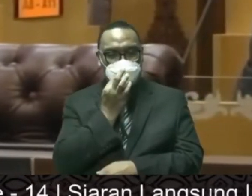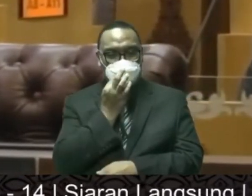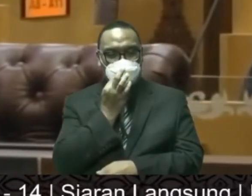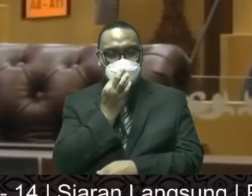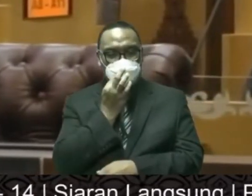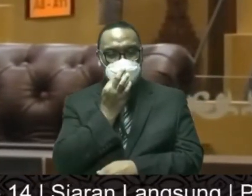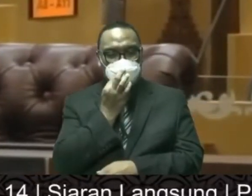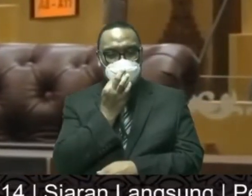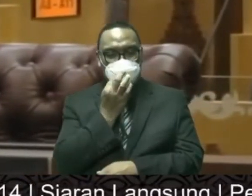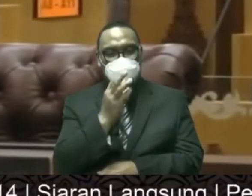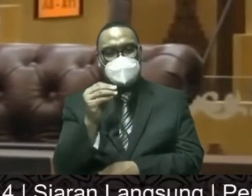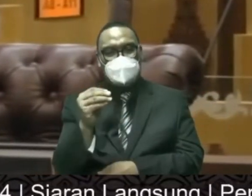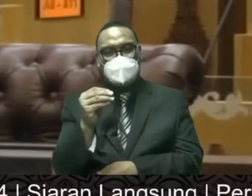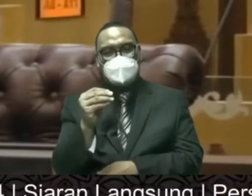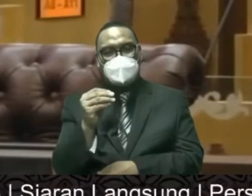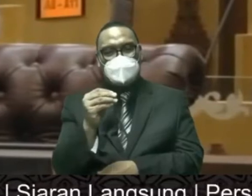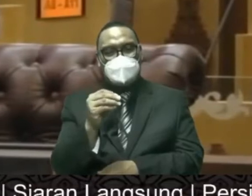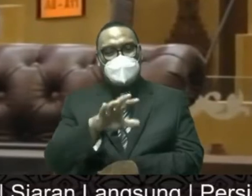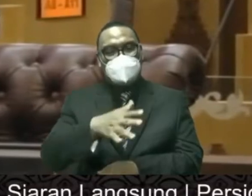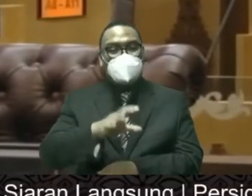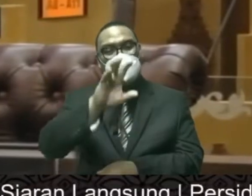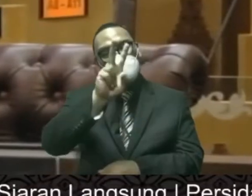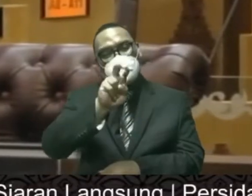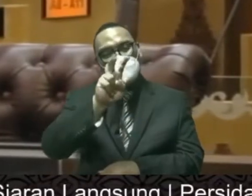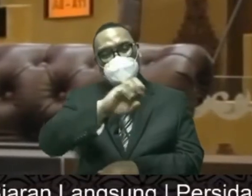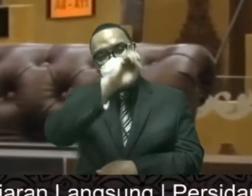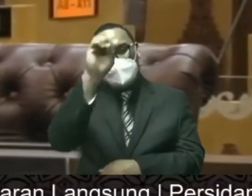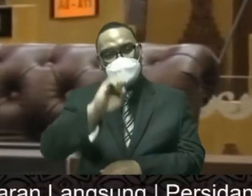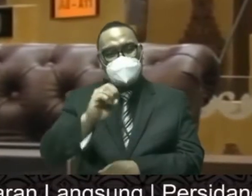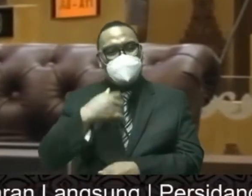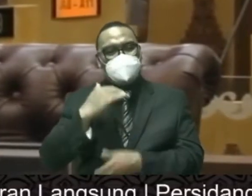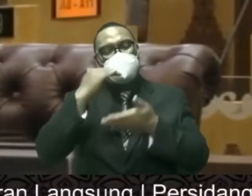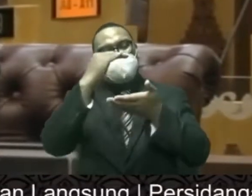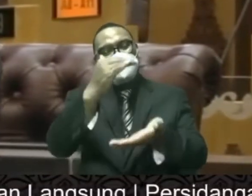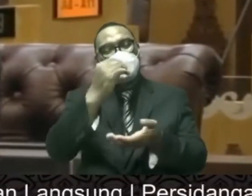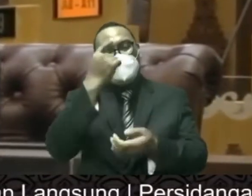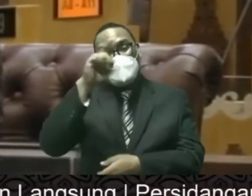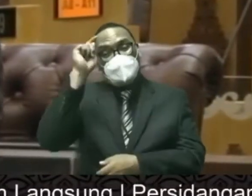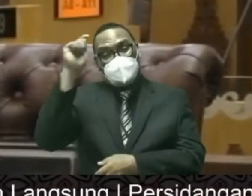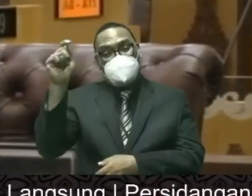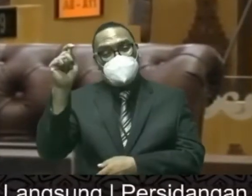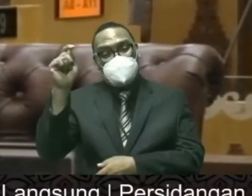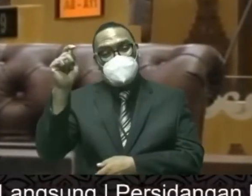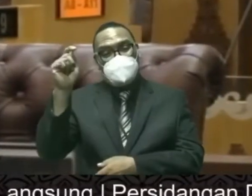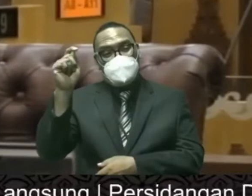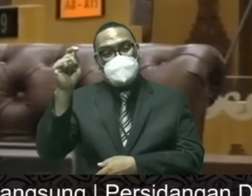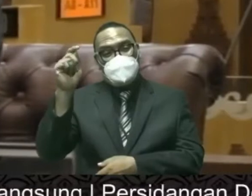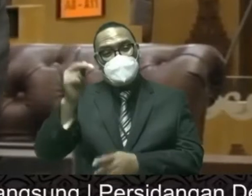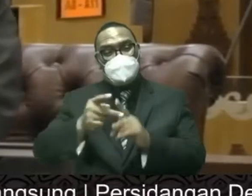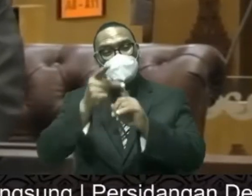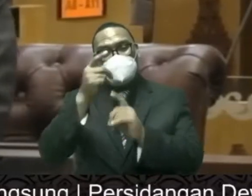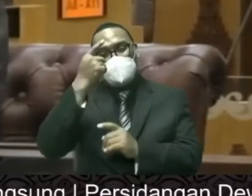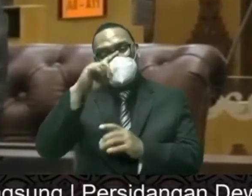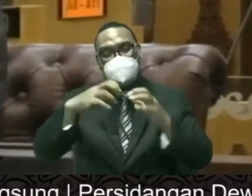kepada kira-kira 20 ratus keluasan kebun durian untuk negeri Terengganu utamanya adoya Ka